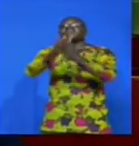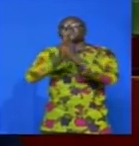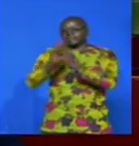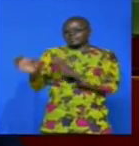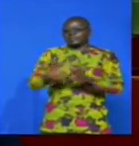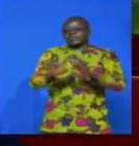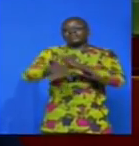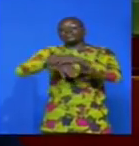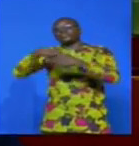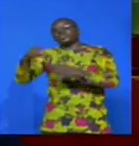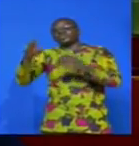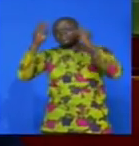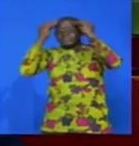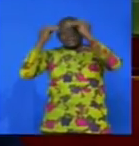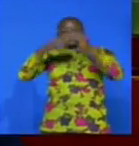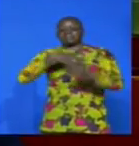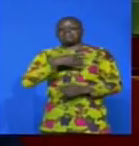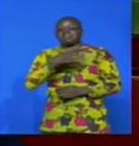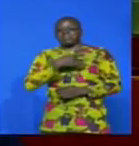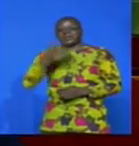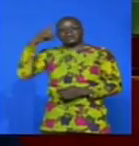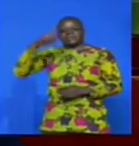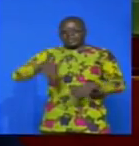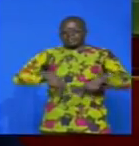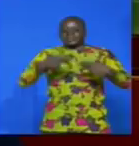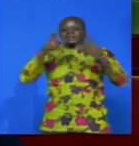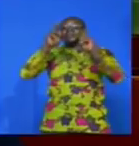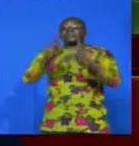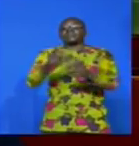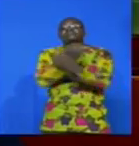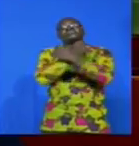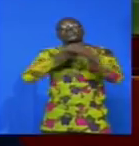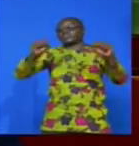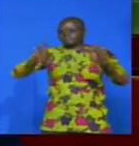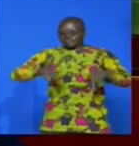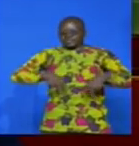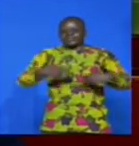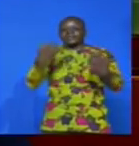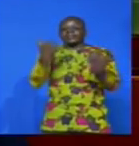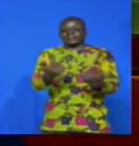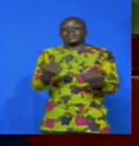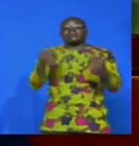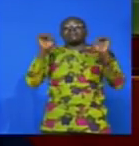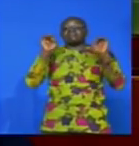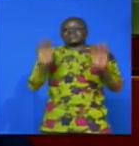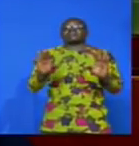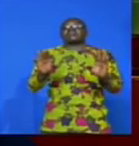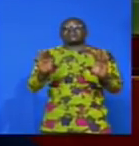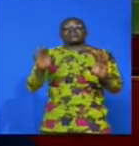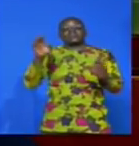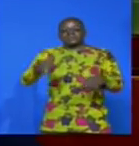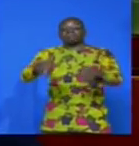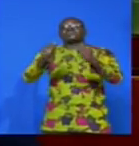sortir les casques blancs de Syrie. La vie de ces personnes qui ont sauvé des vies était maintenant en danger. J'ai donc autorisé, comme